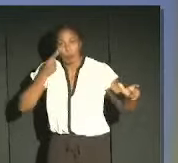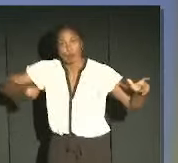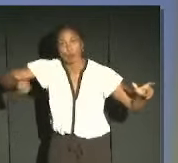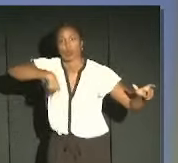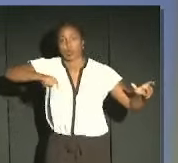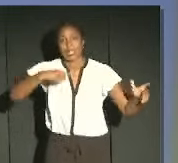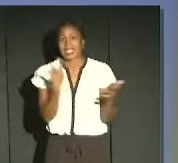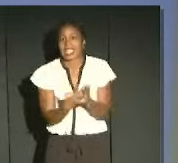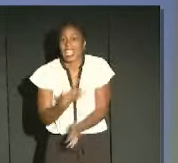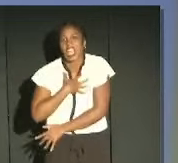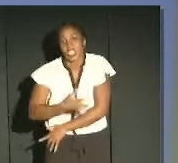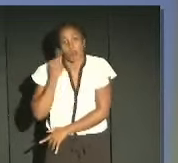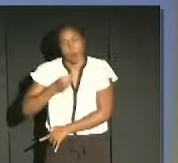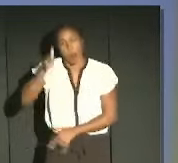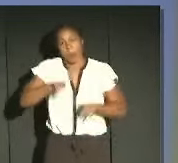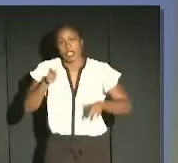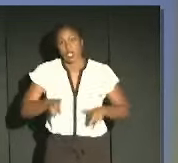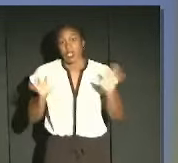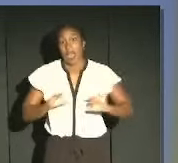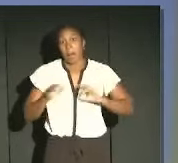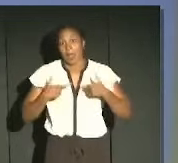celles et ceux qui n'en ont